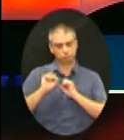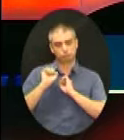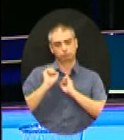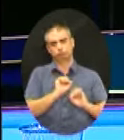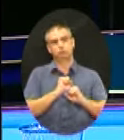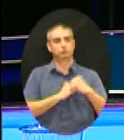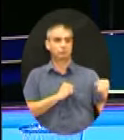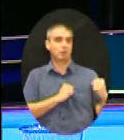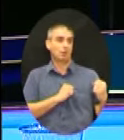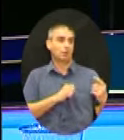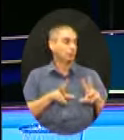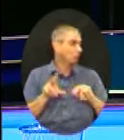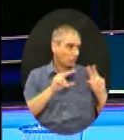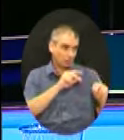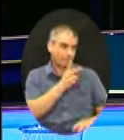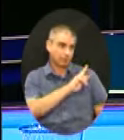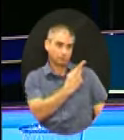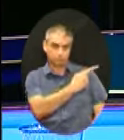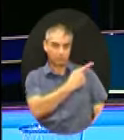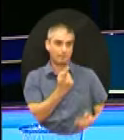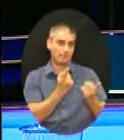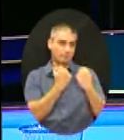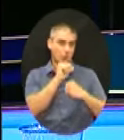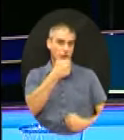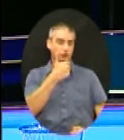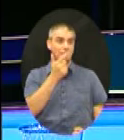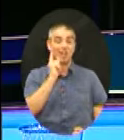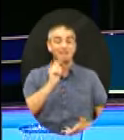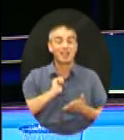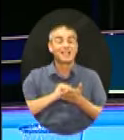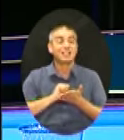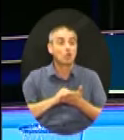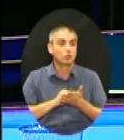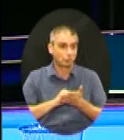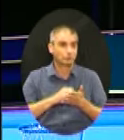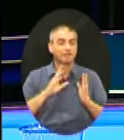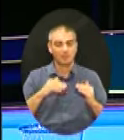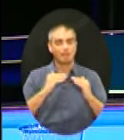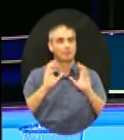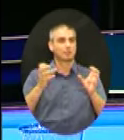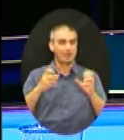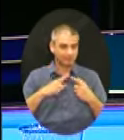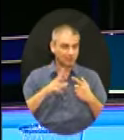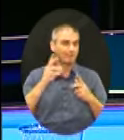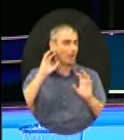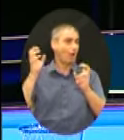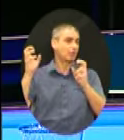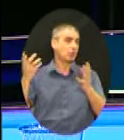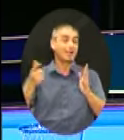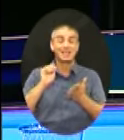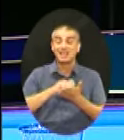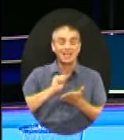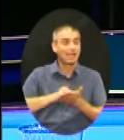זה קנל בצד ההפוך של מקור ראשון אבל עיתונות וזה נכון גם לגבי טלוויזיה ולגבי רדיו